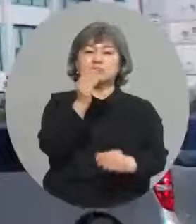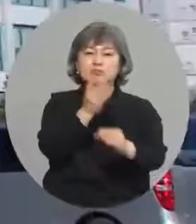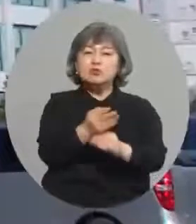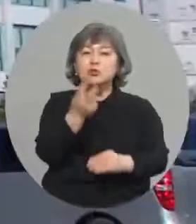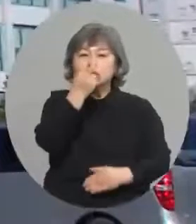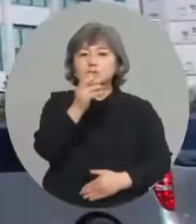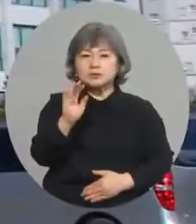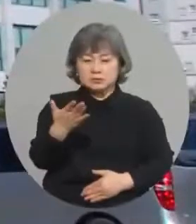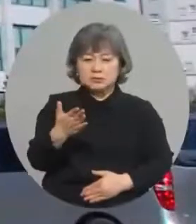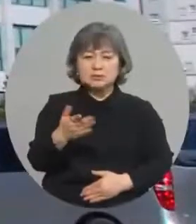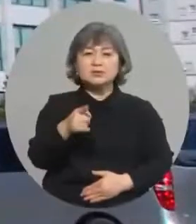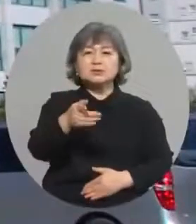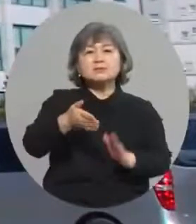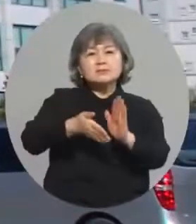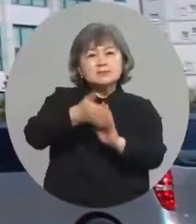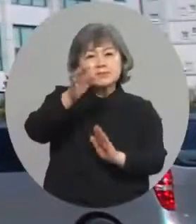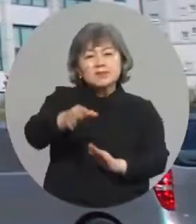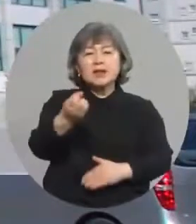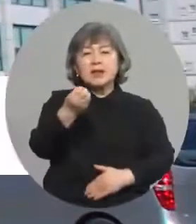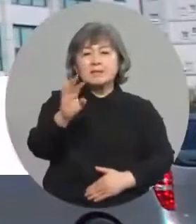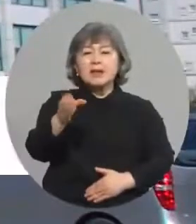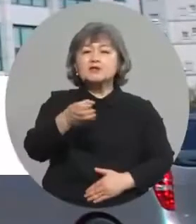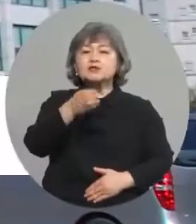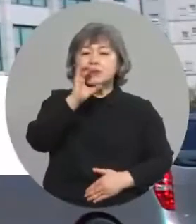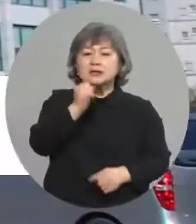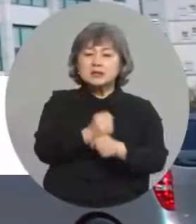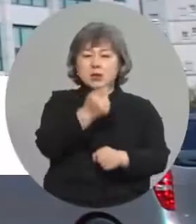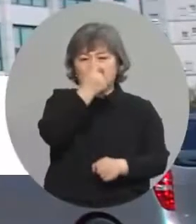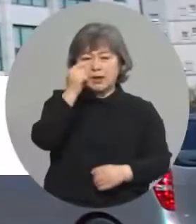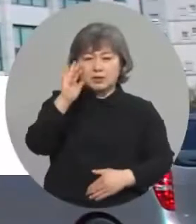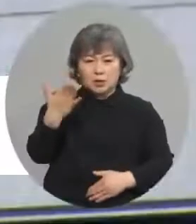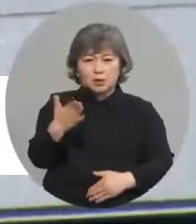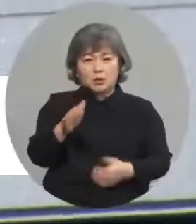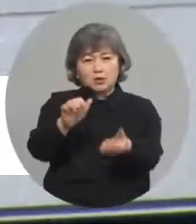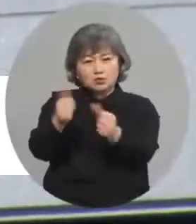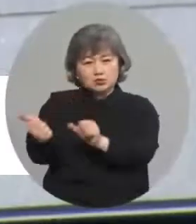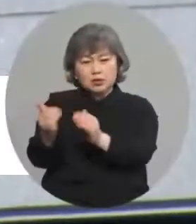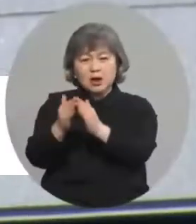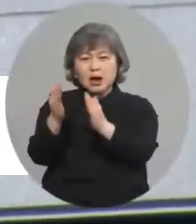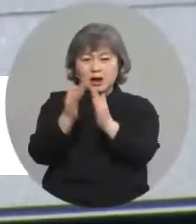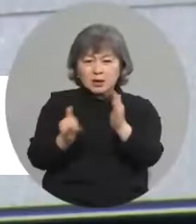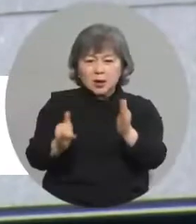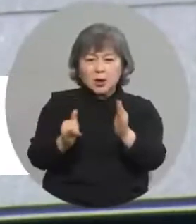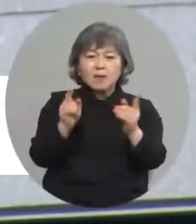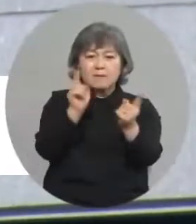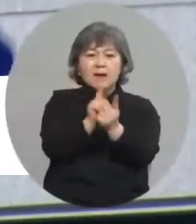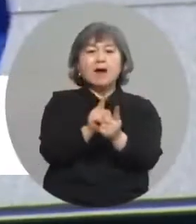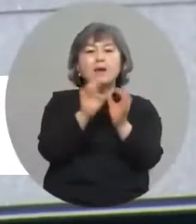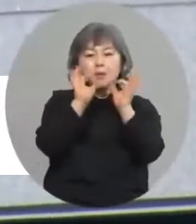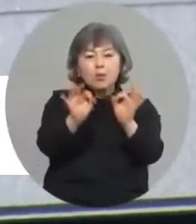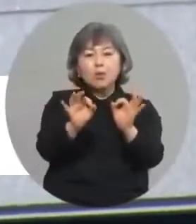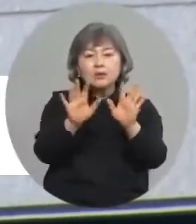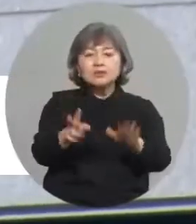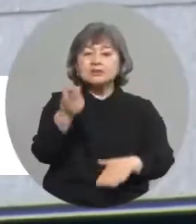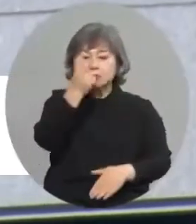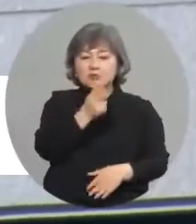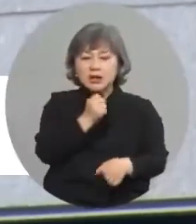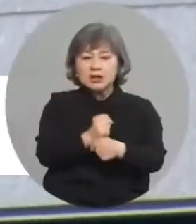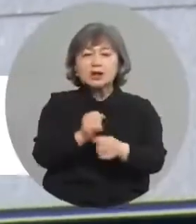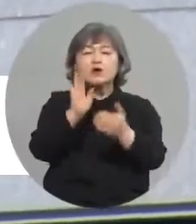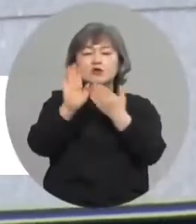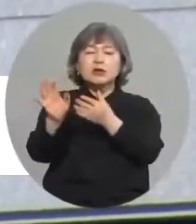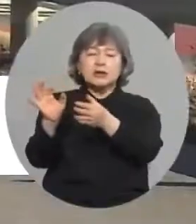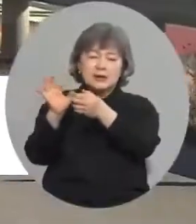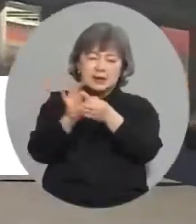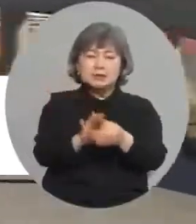조사됐습니다. 시내에서 이제 맥주 마신 것은 확인됐고 전부 이제 유족이랑 전부 이제 만나뵙고 행적 수사는 이제 추후에 계속